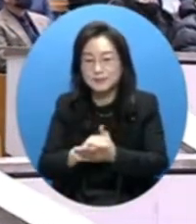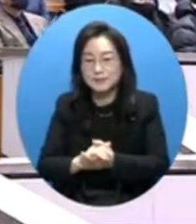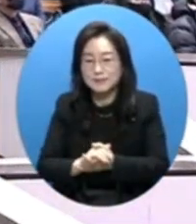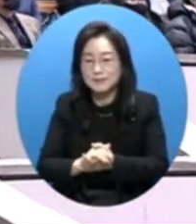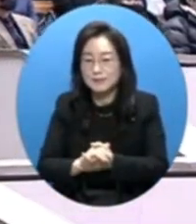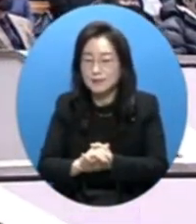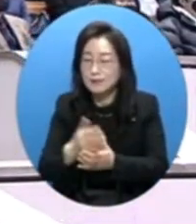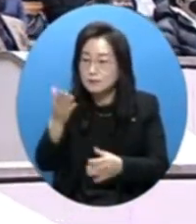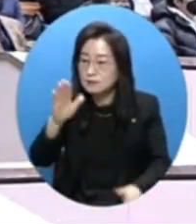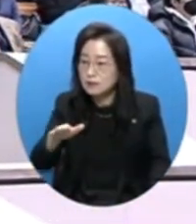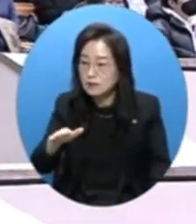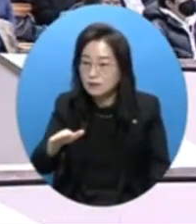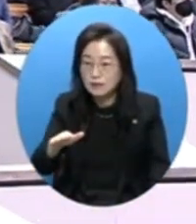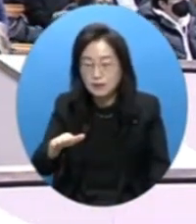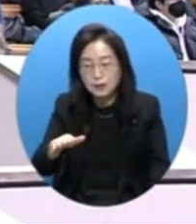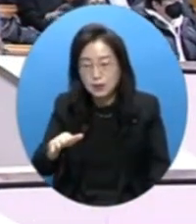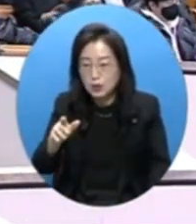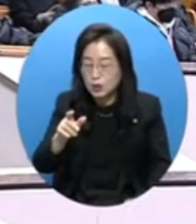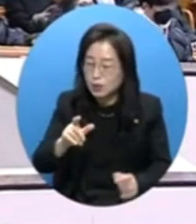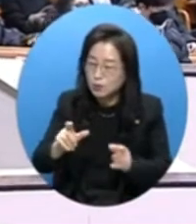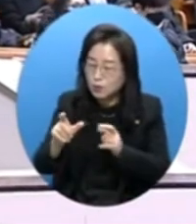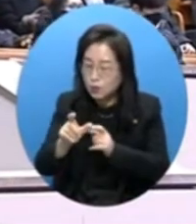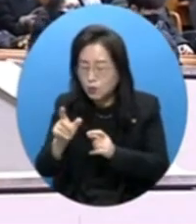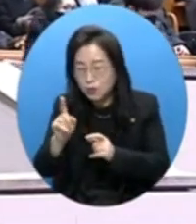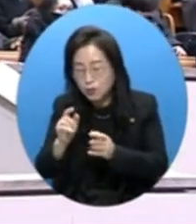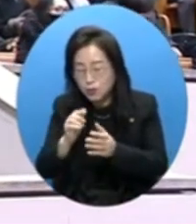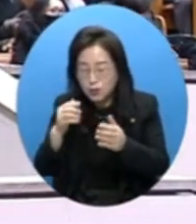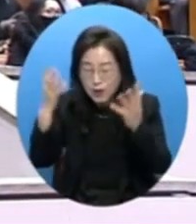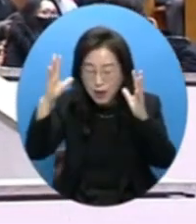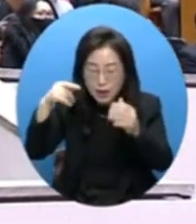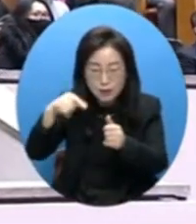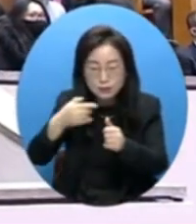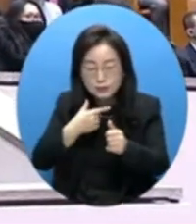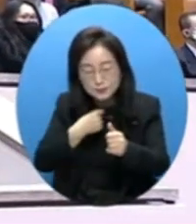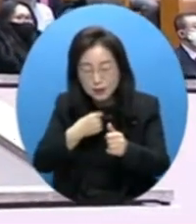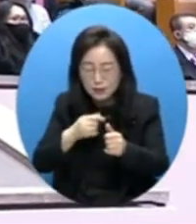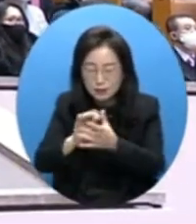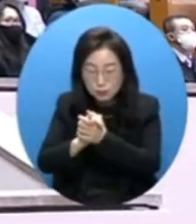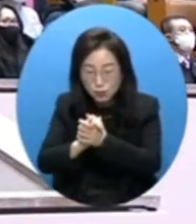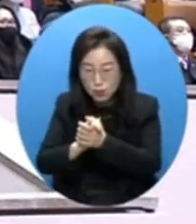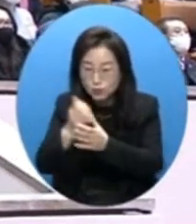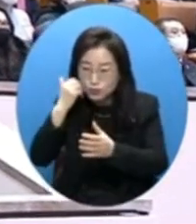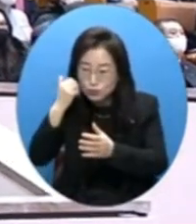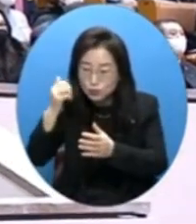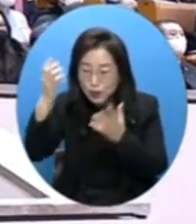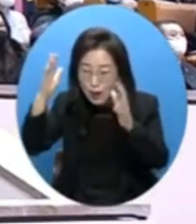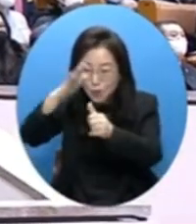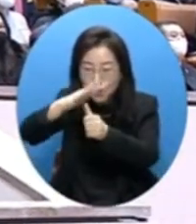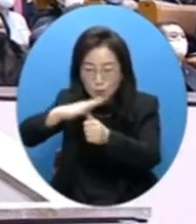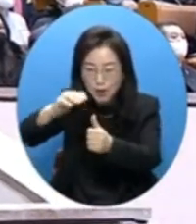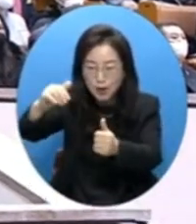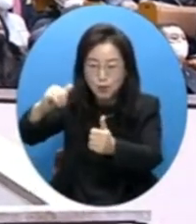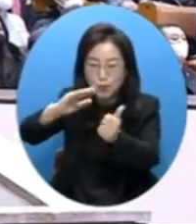더 많은 아이를 갈 수 없을까 기도하는 가운데 하나님의 아이디어를 주셨습니다 당시 아이들을